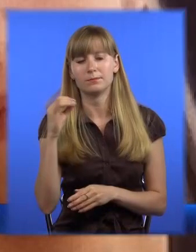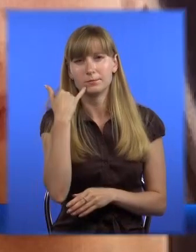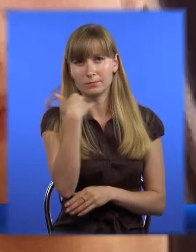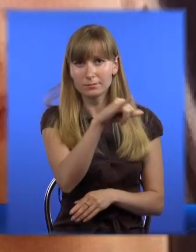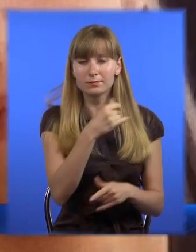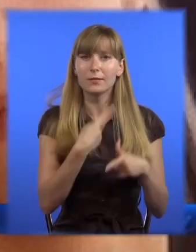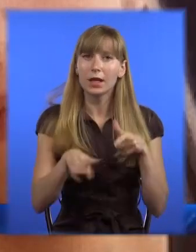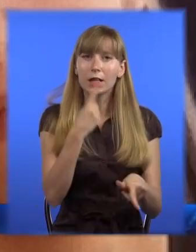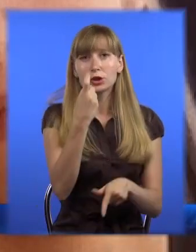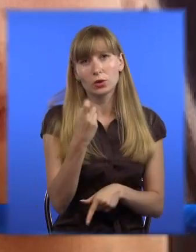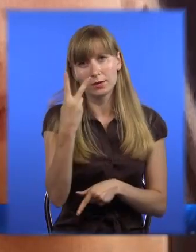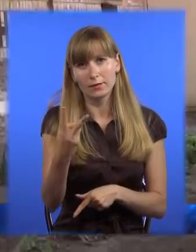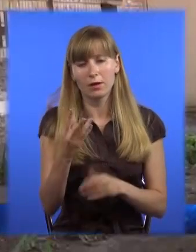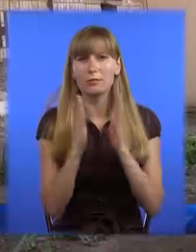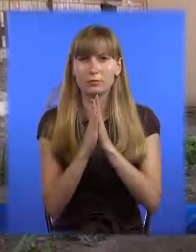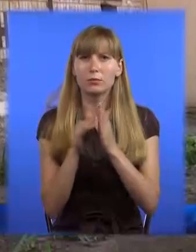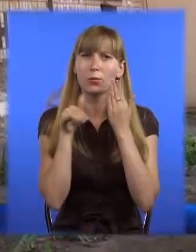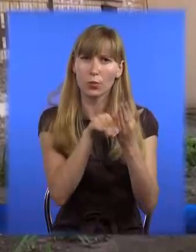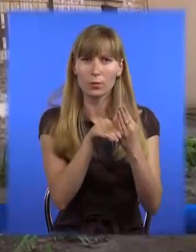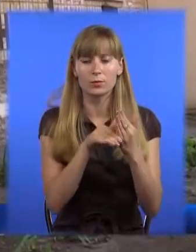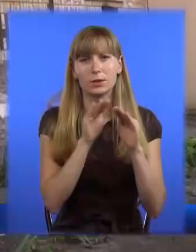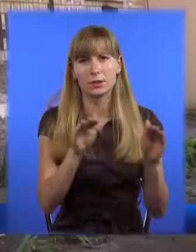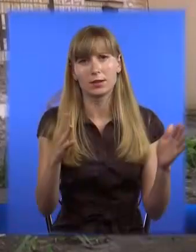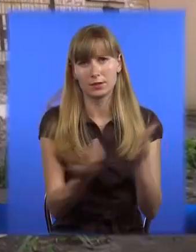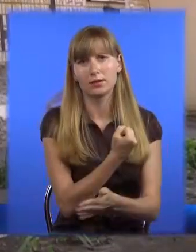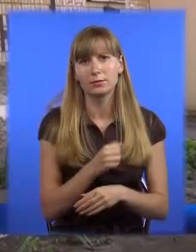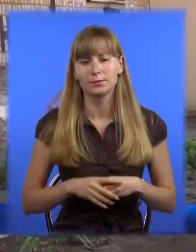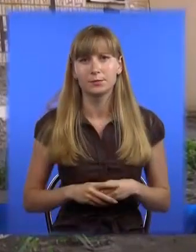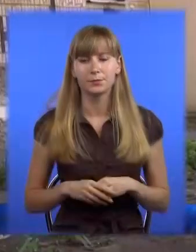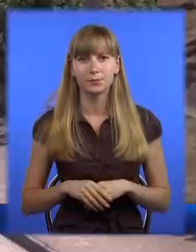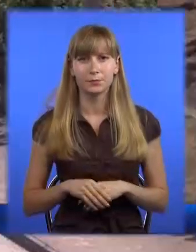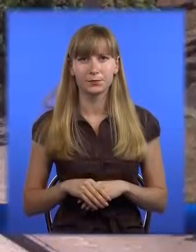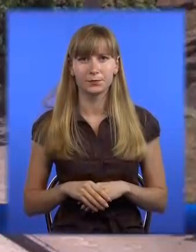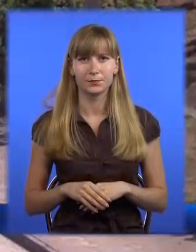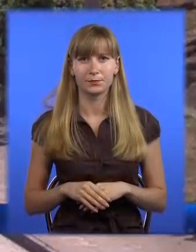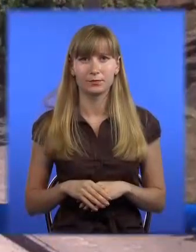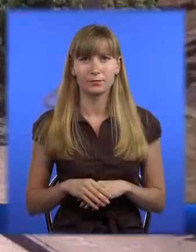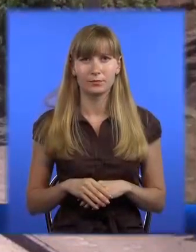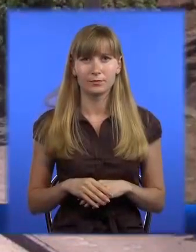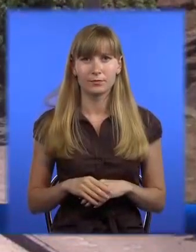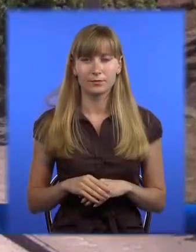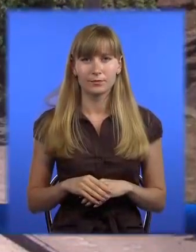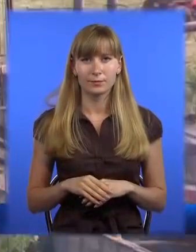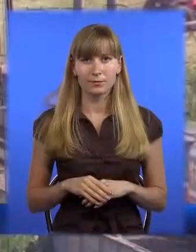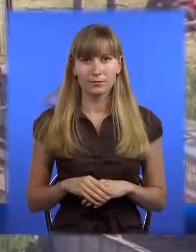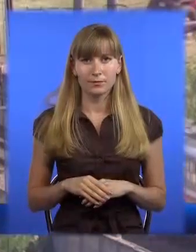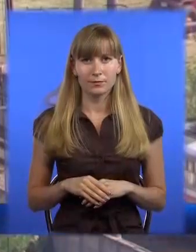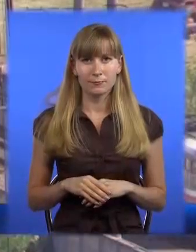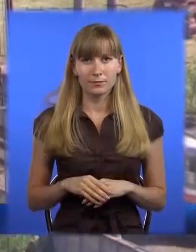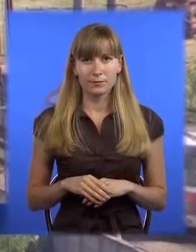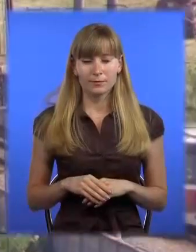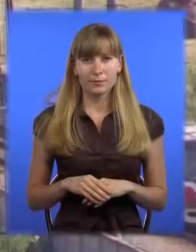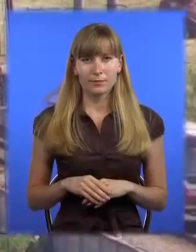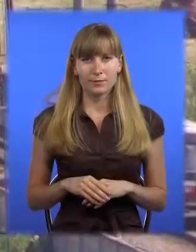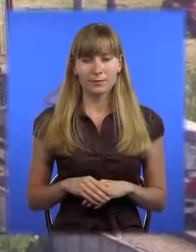на екрані, або 102. Допоможіть дітям повернутись додому. Олена Трунова, Роберт Сіваков, Віталій